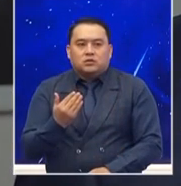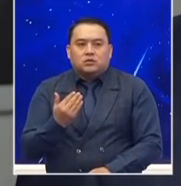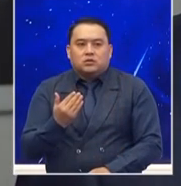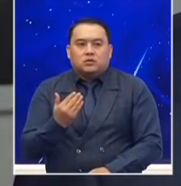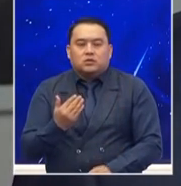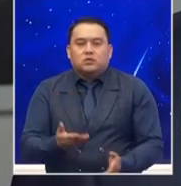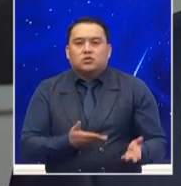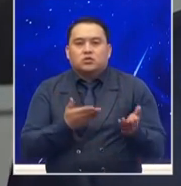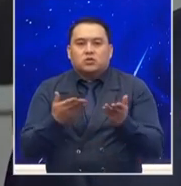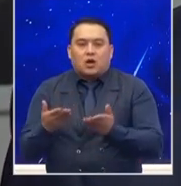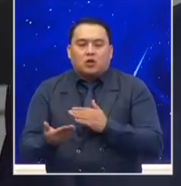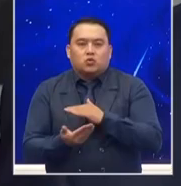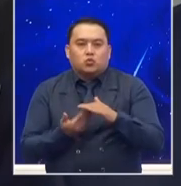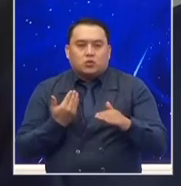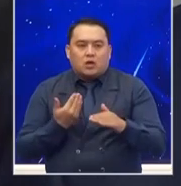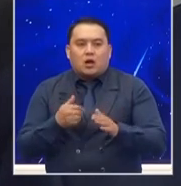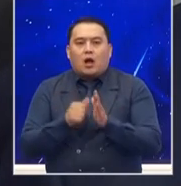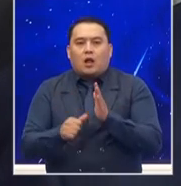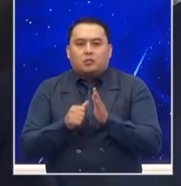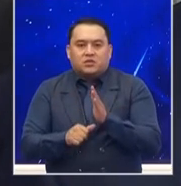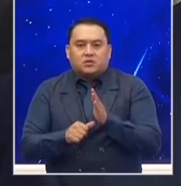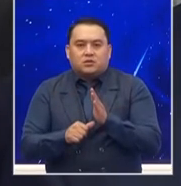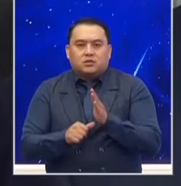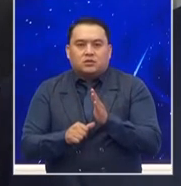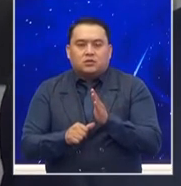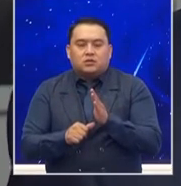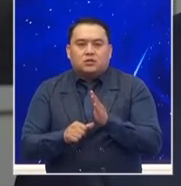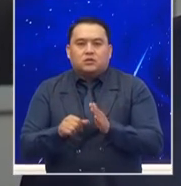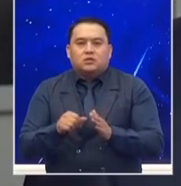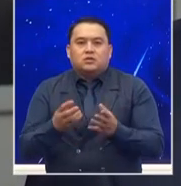әскери шақырушылардың 60 бала, тосынген жаңағы